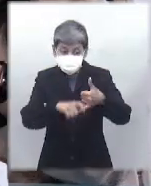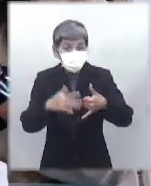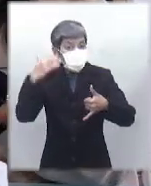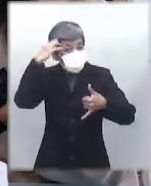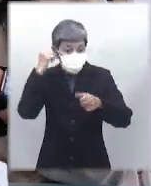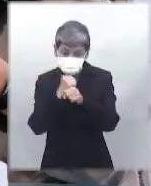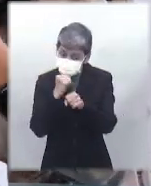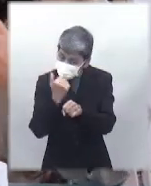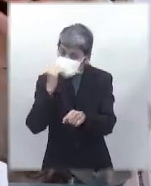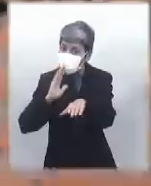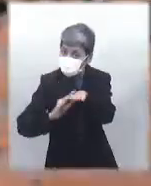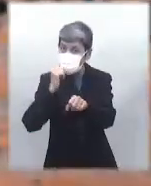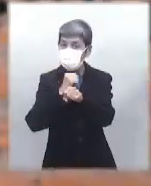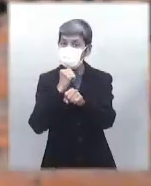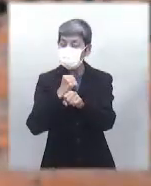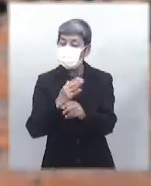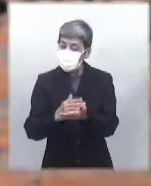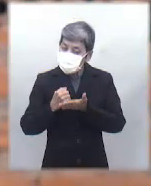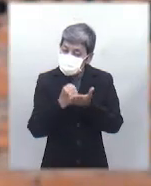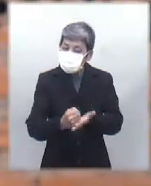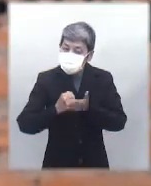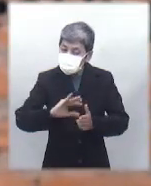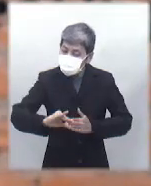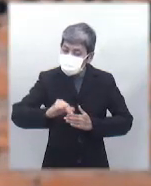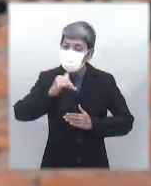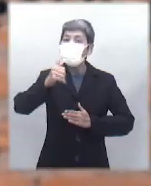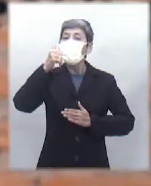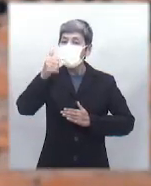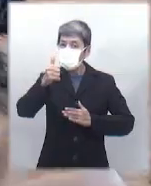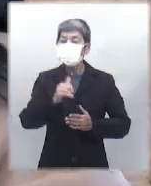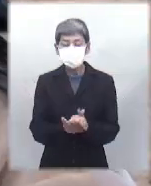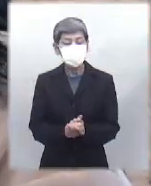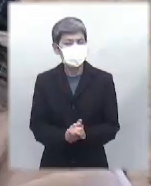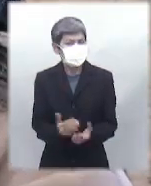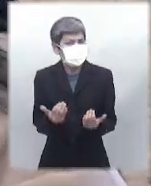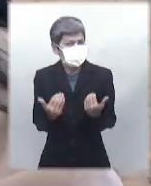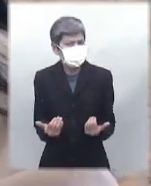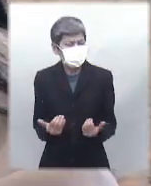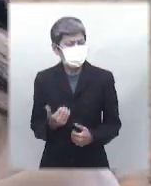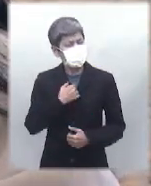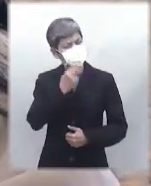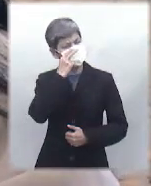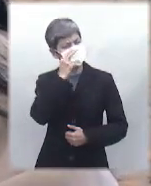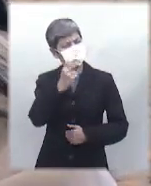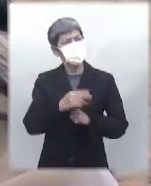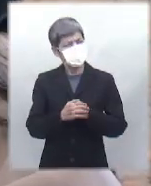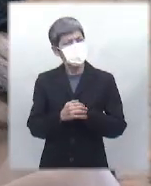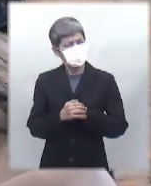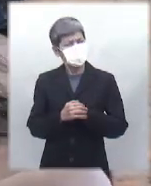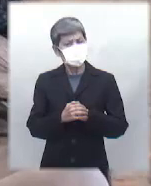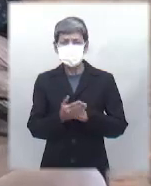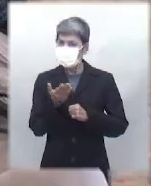ทิ้งเอาไว้ไม่รู้กี่ปีเนาะจะสามารถเข้าไปจุนเจือไปช่วยเหลือครอบครัวได้ณปัจจุบันเนี่ยมองว่า